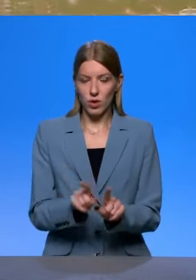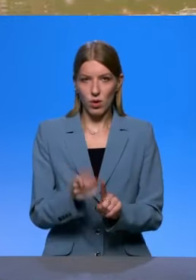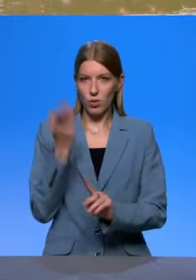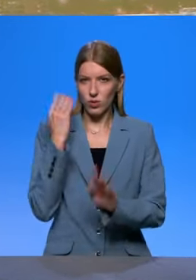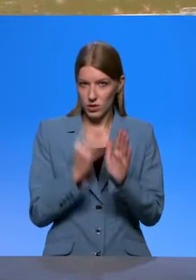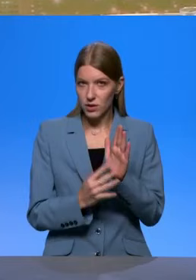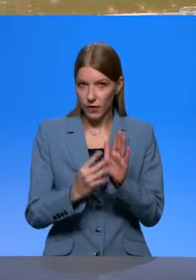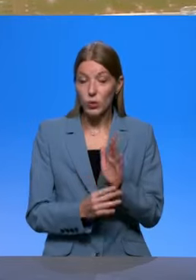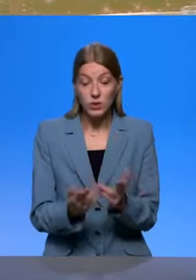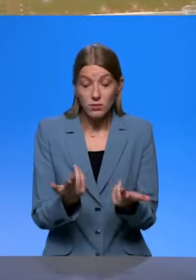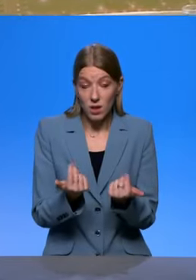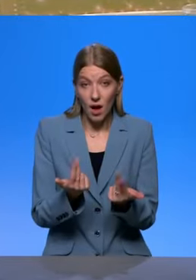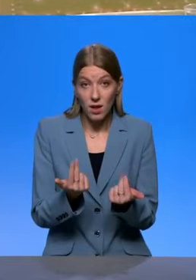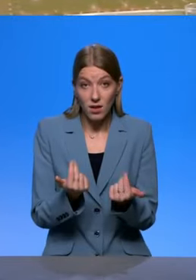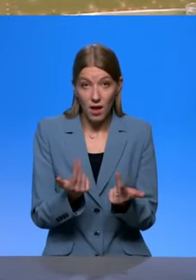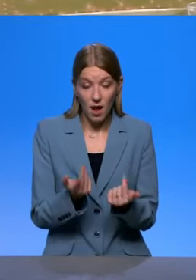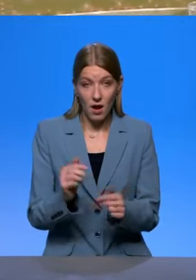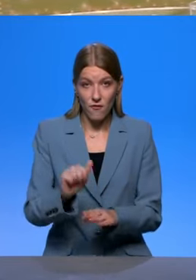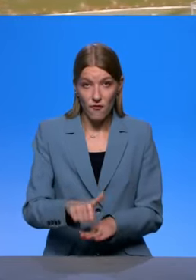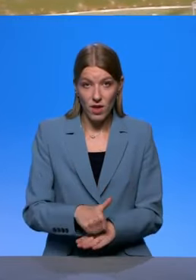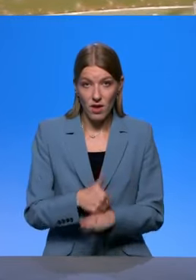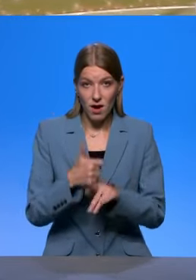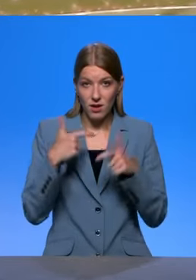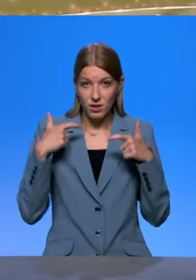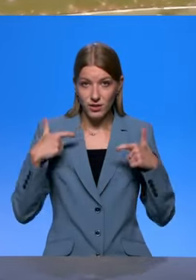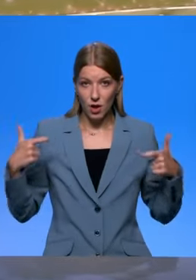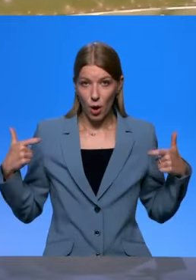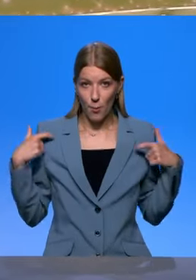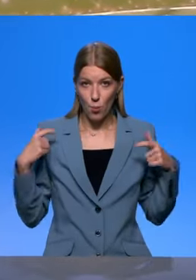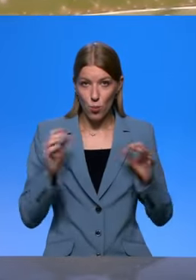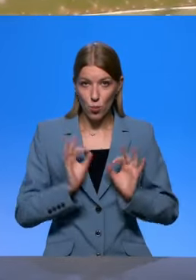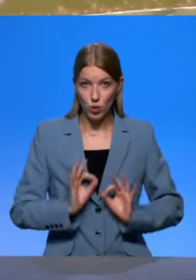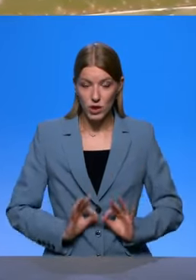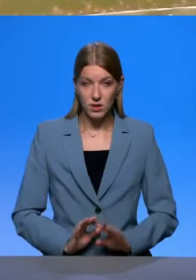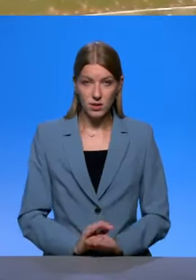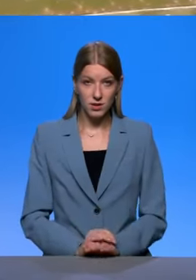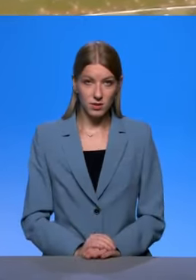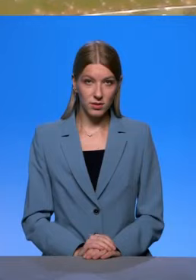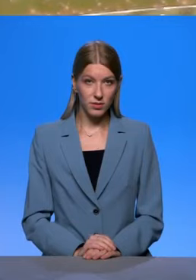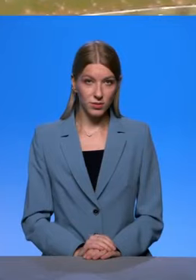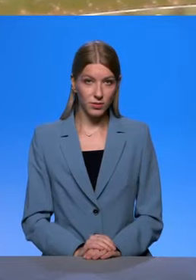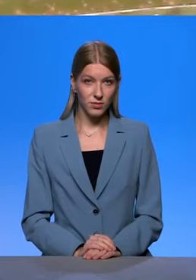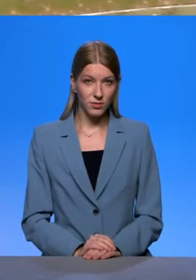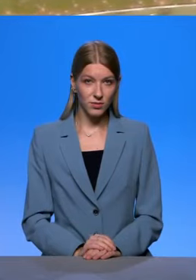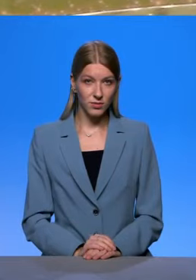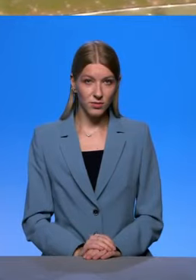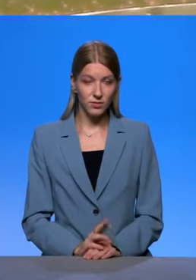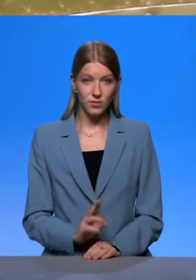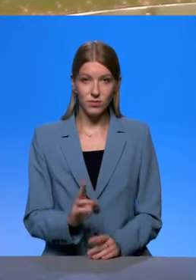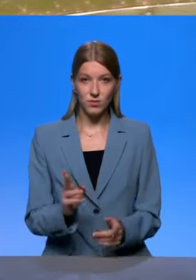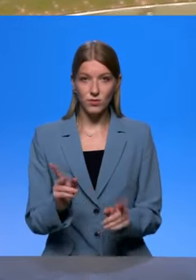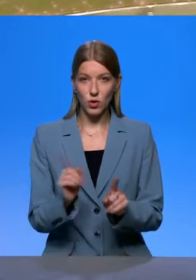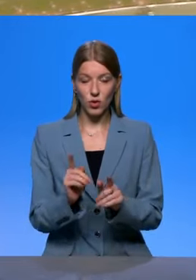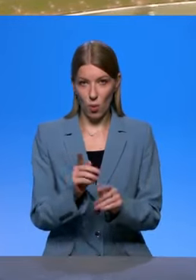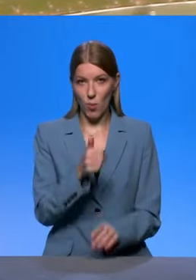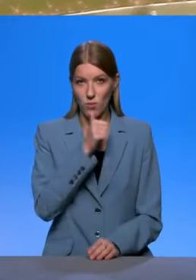Совершенно верно, которая, значит, в генеральском мундире вот перебивала лавры Мессинга и